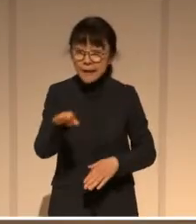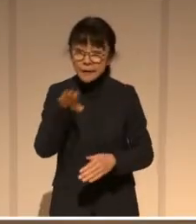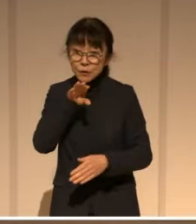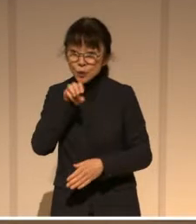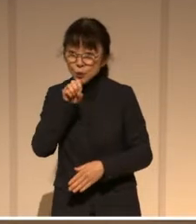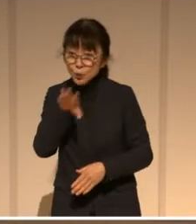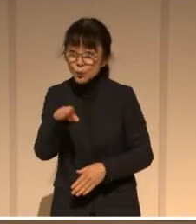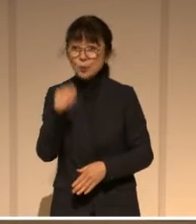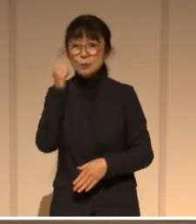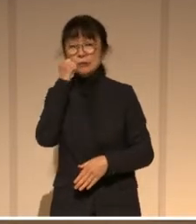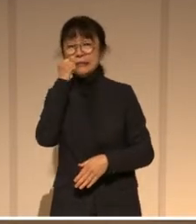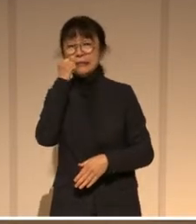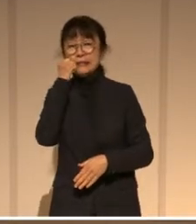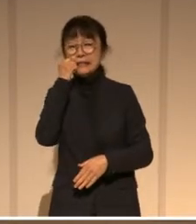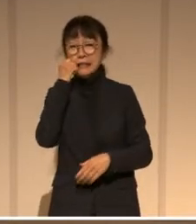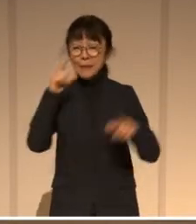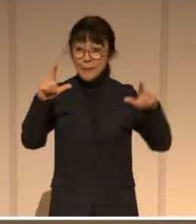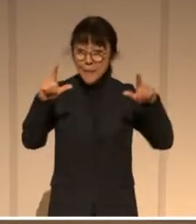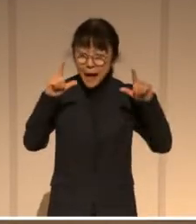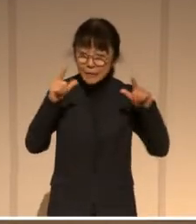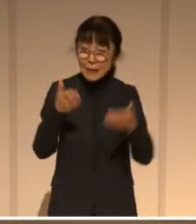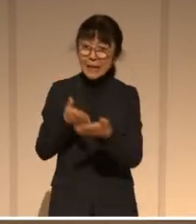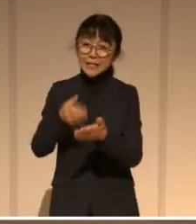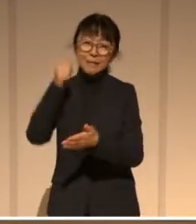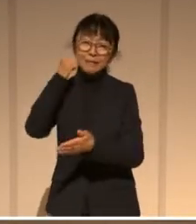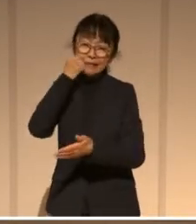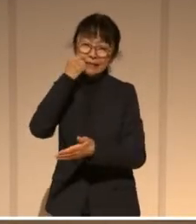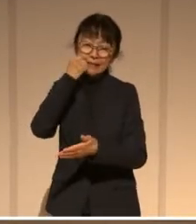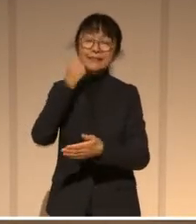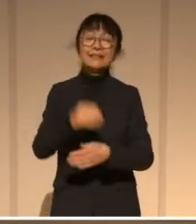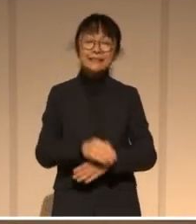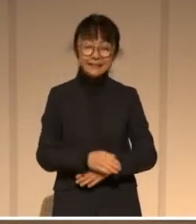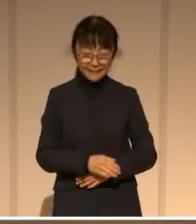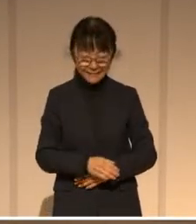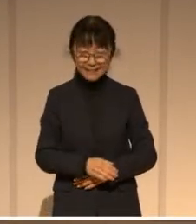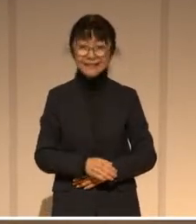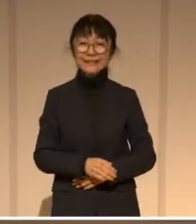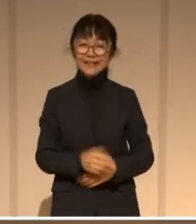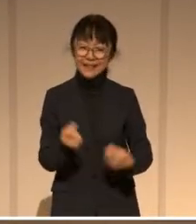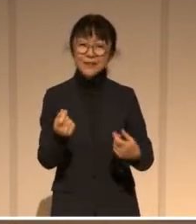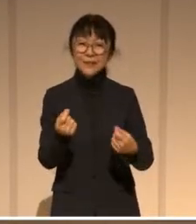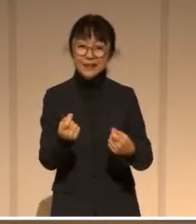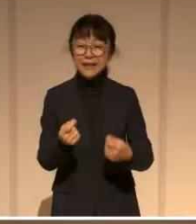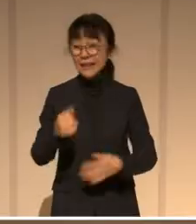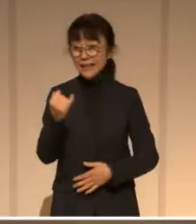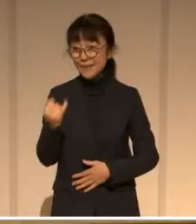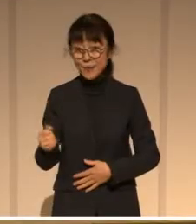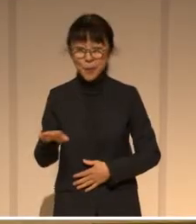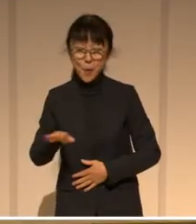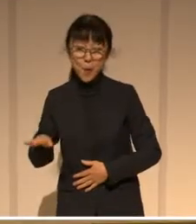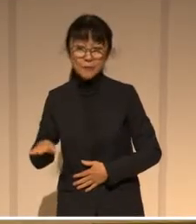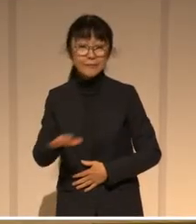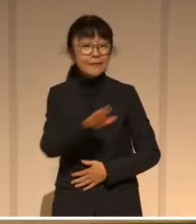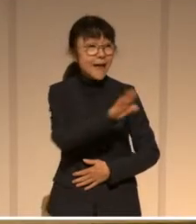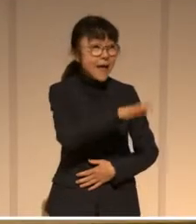あああああいう大かあのね今や